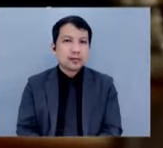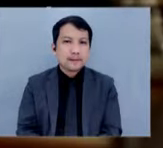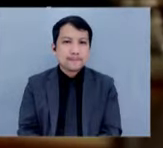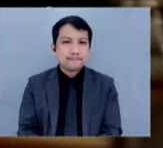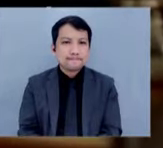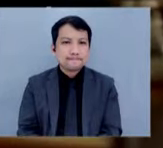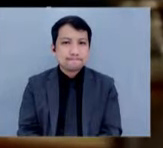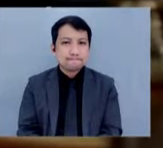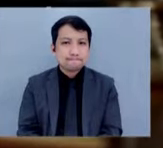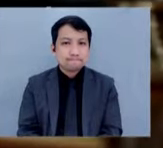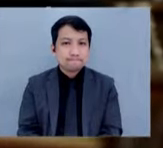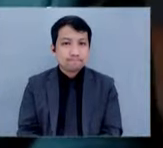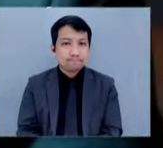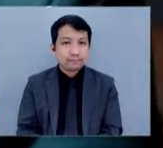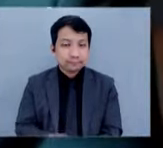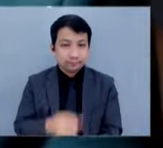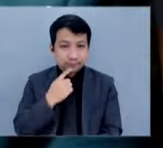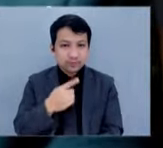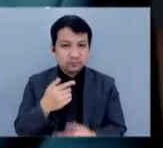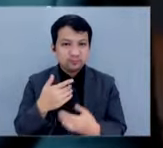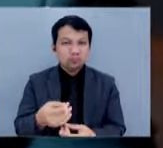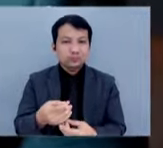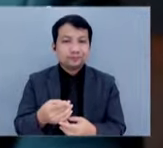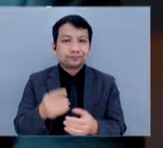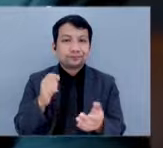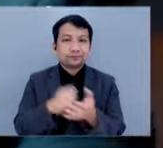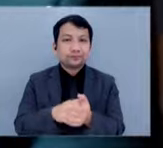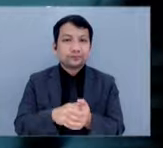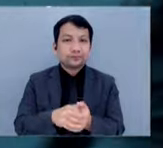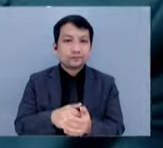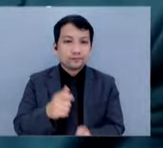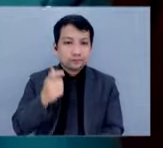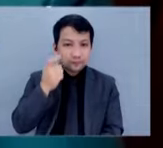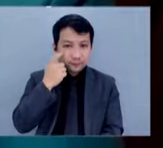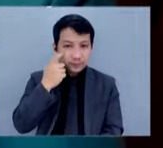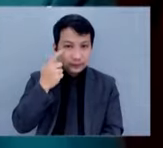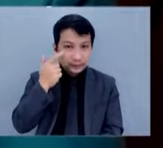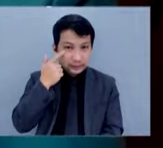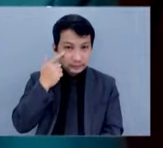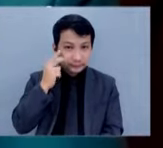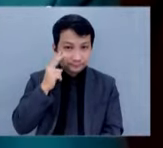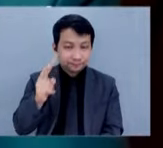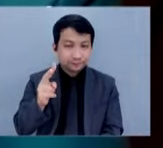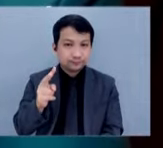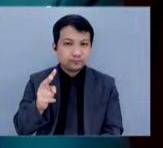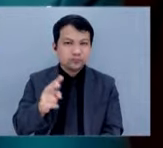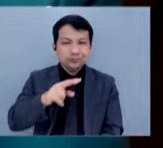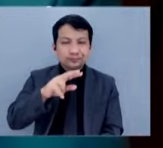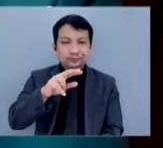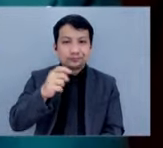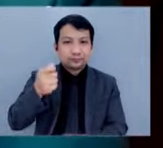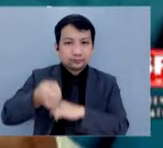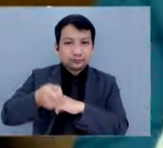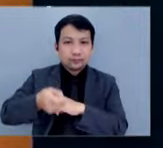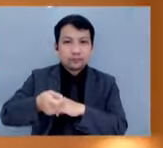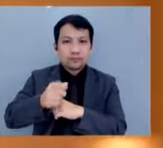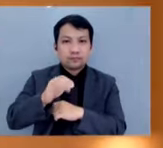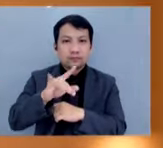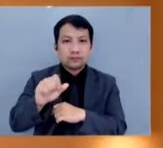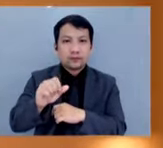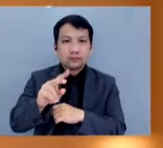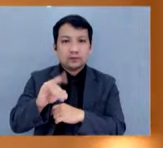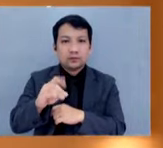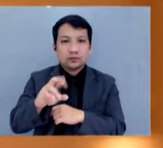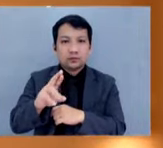Speaking of intense, may entry rin dyan si Gardo Versosa bilang si Judge Benito Balmores. At